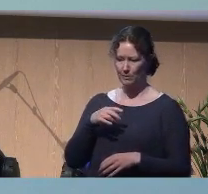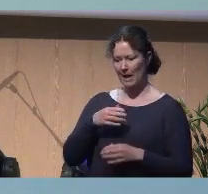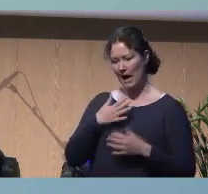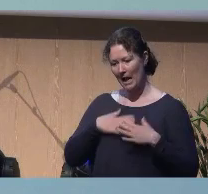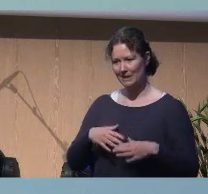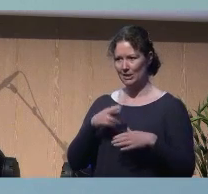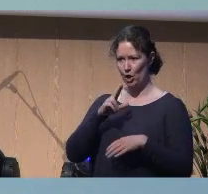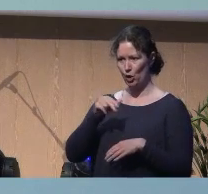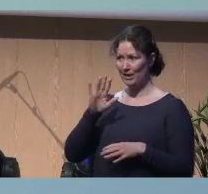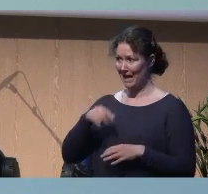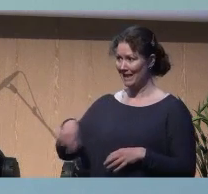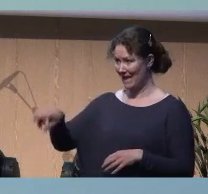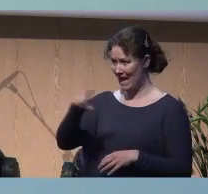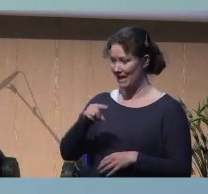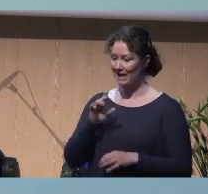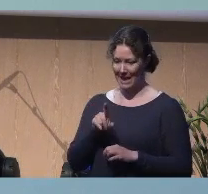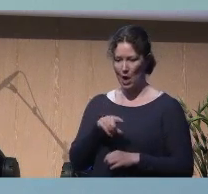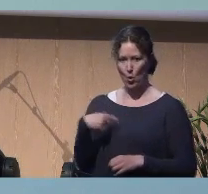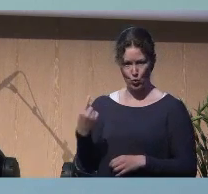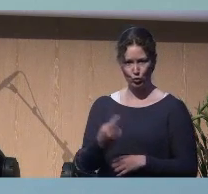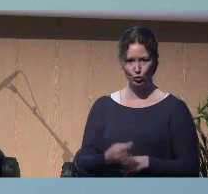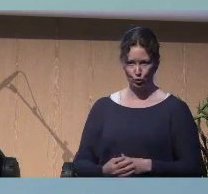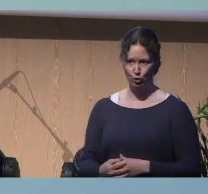Helse-Norge, det dere, det oss.